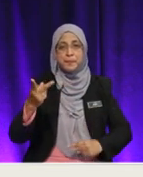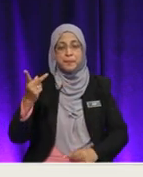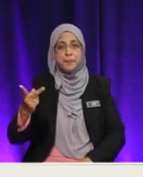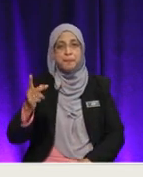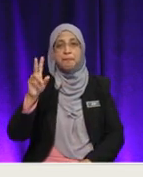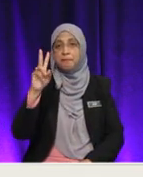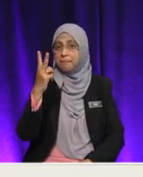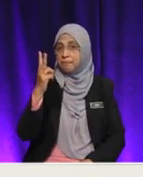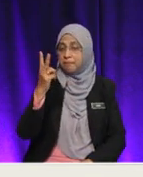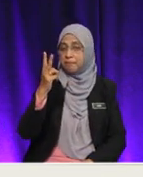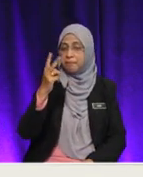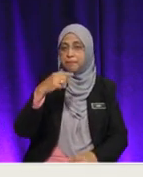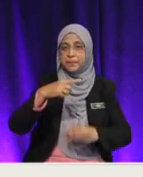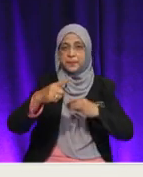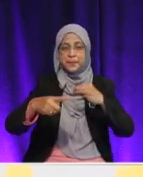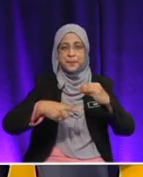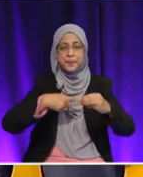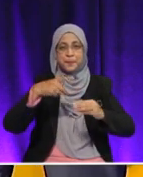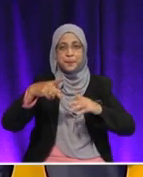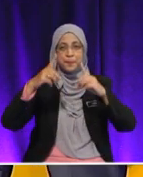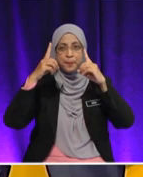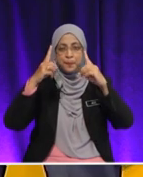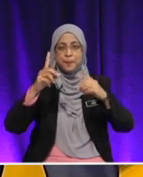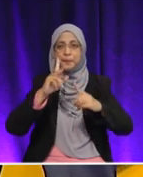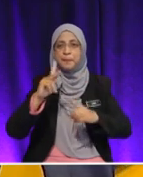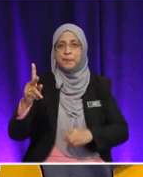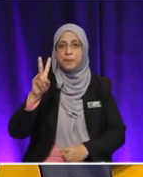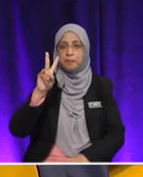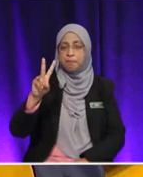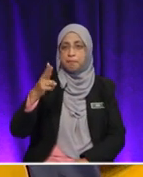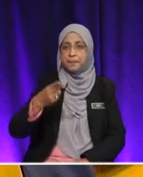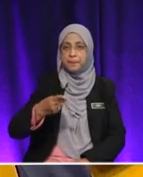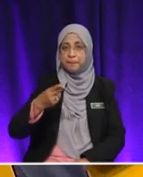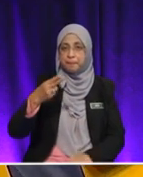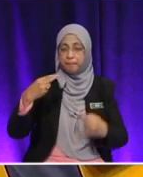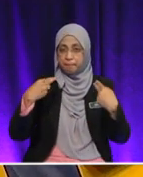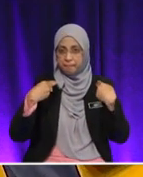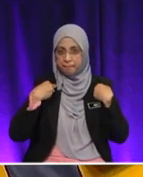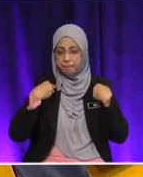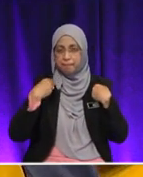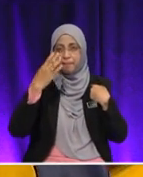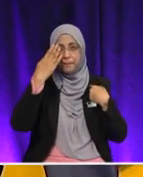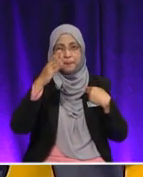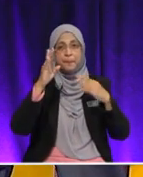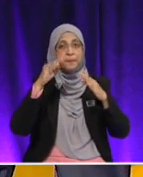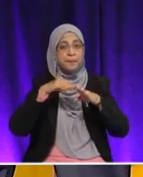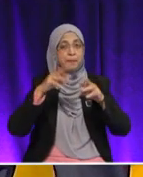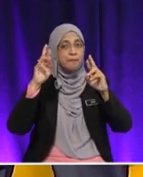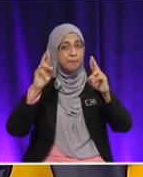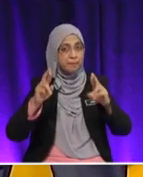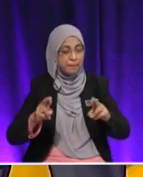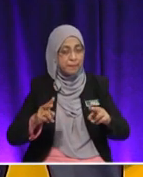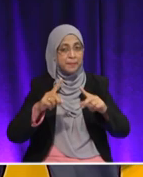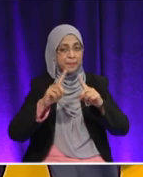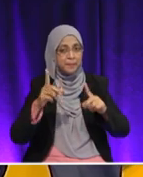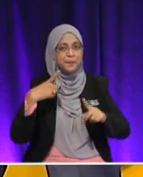berkenaan dengan pendidikan dua hal ini telah diberi kepada rakyat kita tapi kita perlu melaksanakan dengan